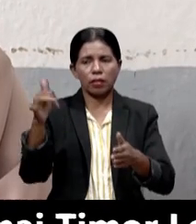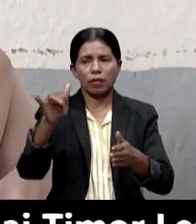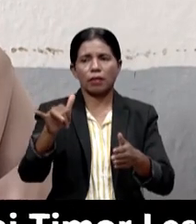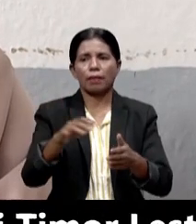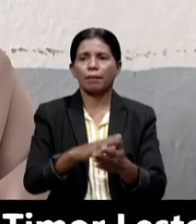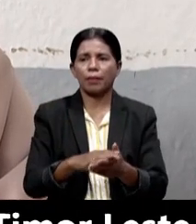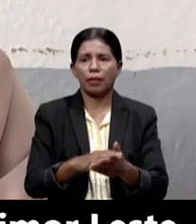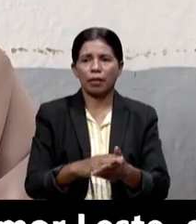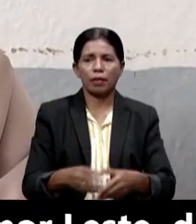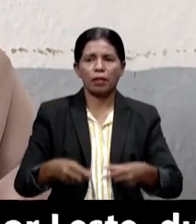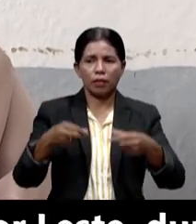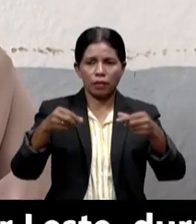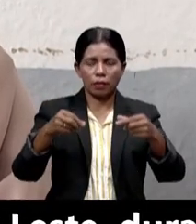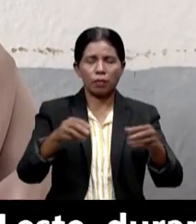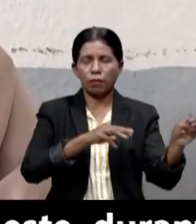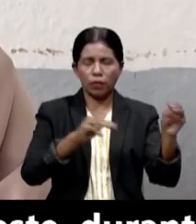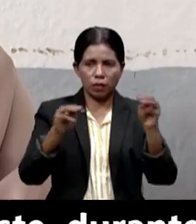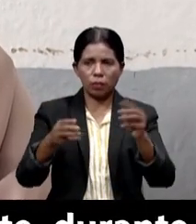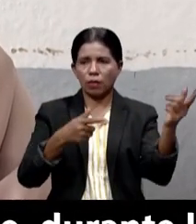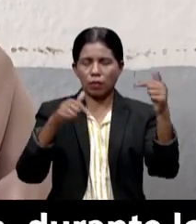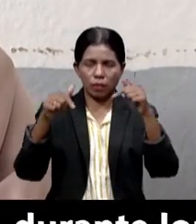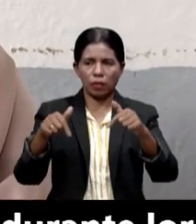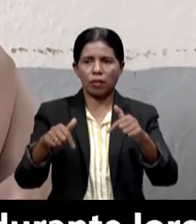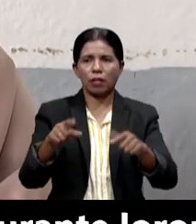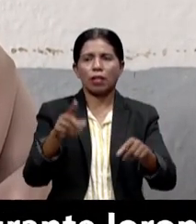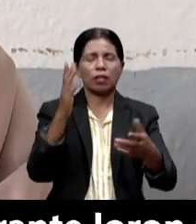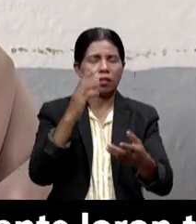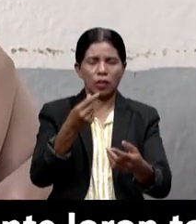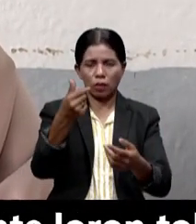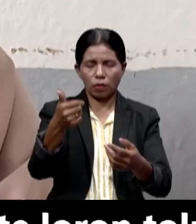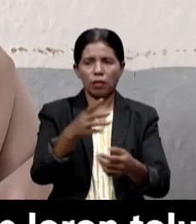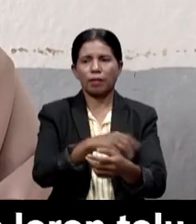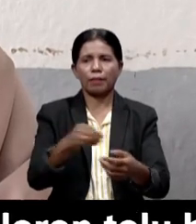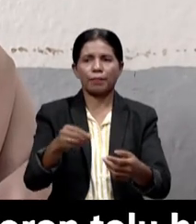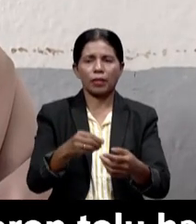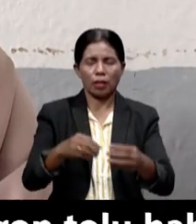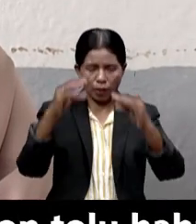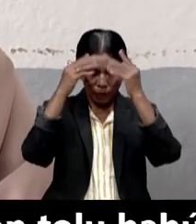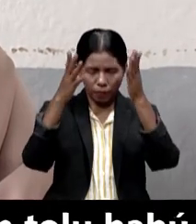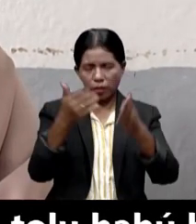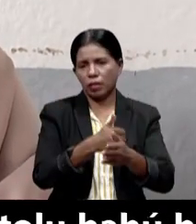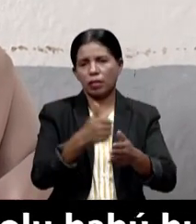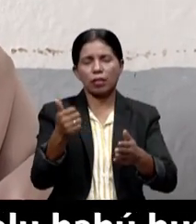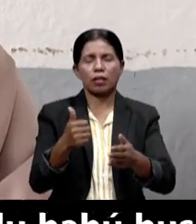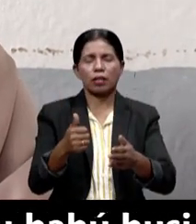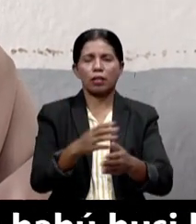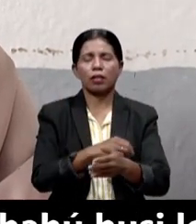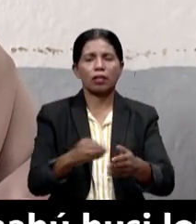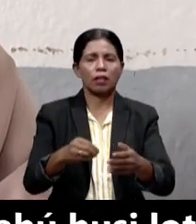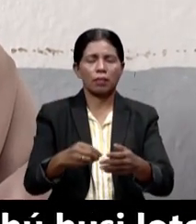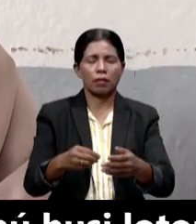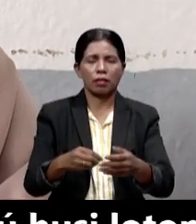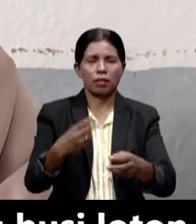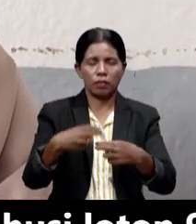kami sampai duka sampai itu harus damai ini hanya sampai limita dulu ini di dalam rumah apa profesor biar ini bisa maka kita harus divisi bebe